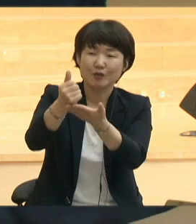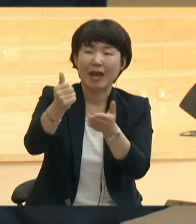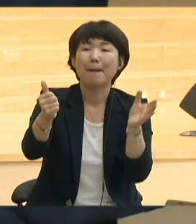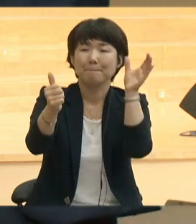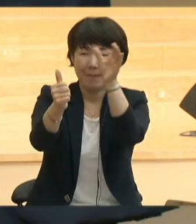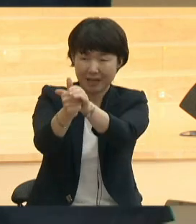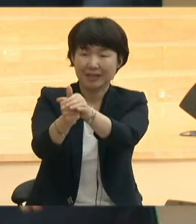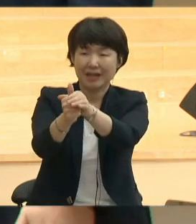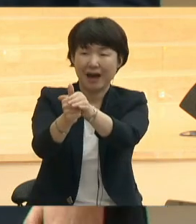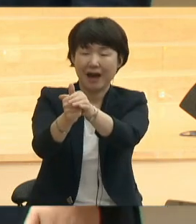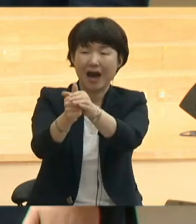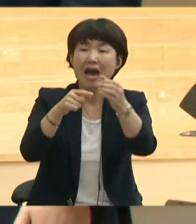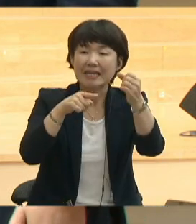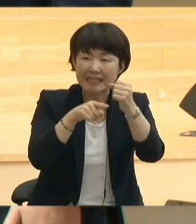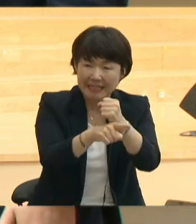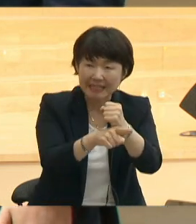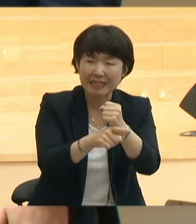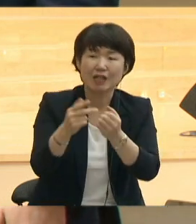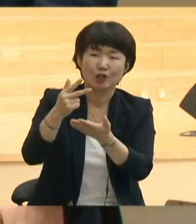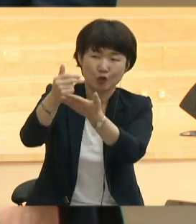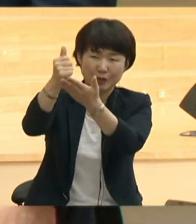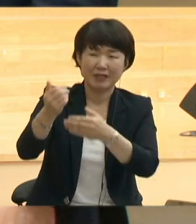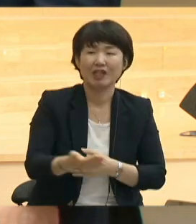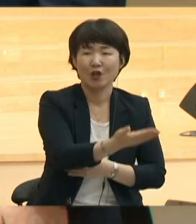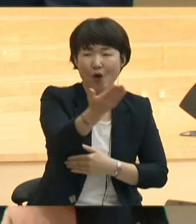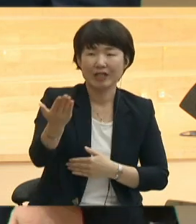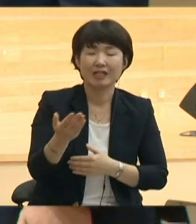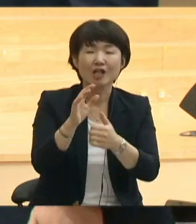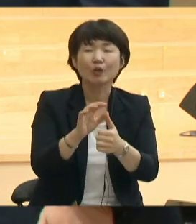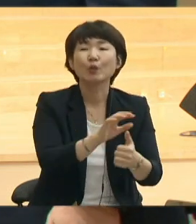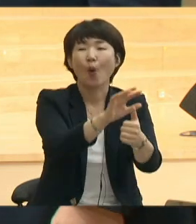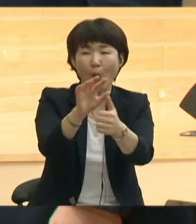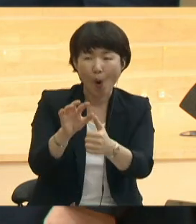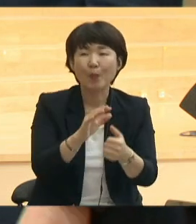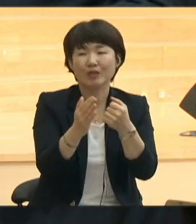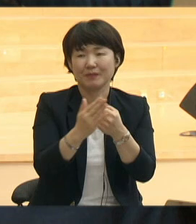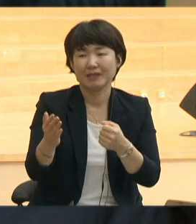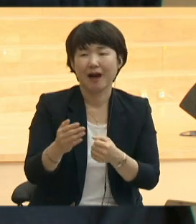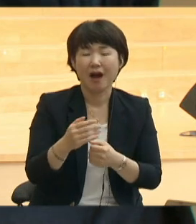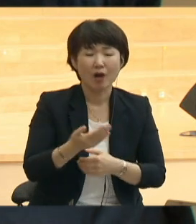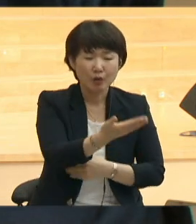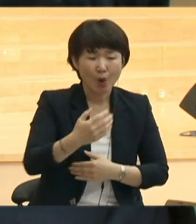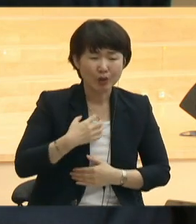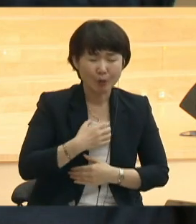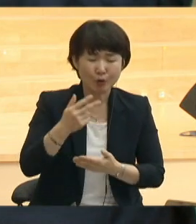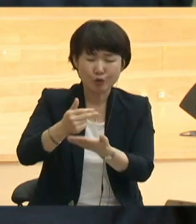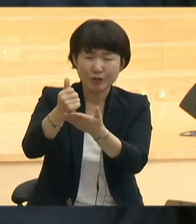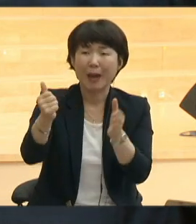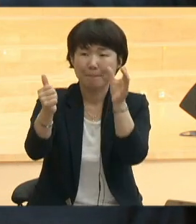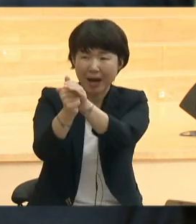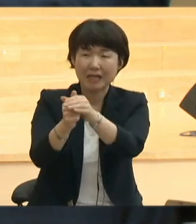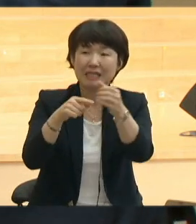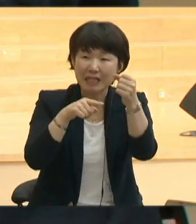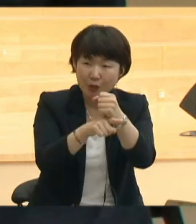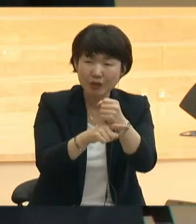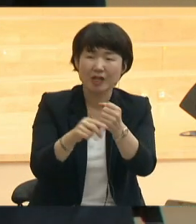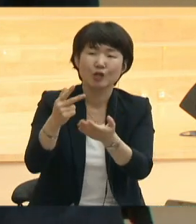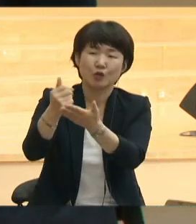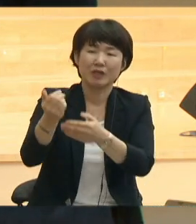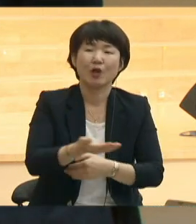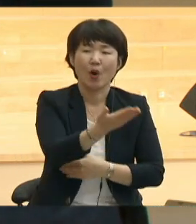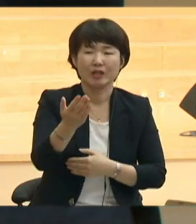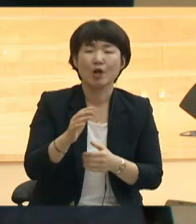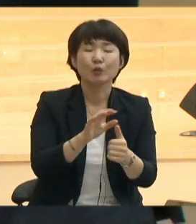맡기라 이는 그가 너희를 돌 보십니까 너희 염려를 주께 맡기라 이는 그가 너희를 돌보 시 미